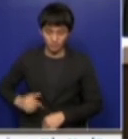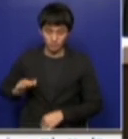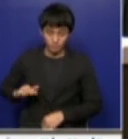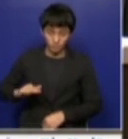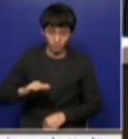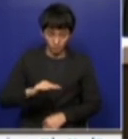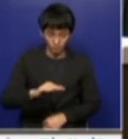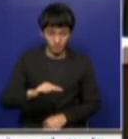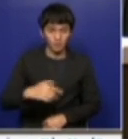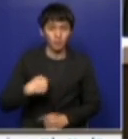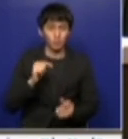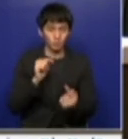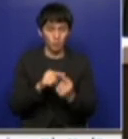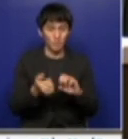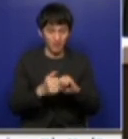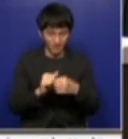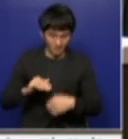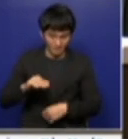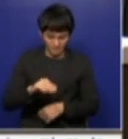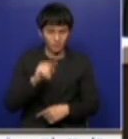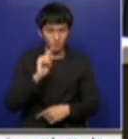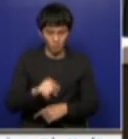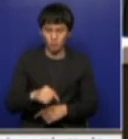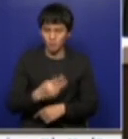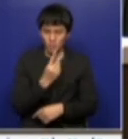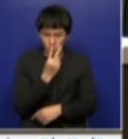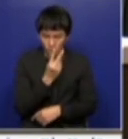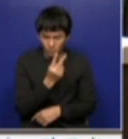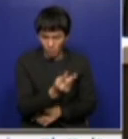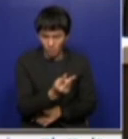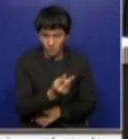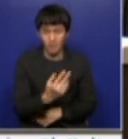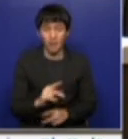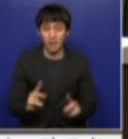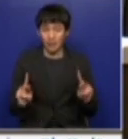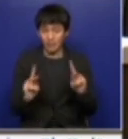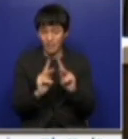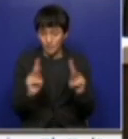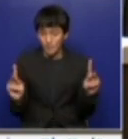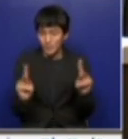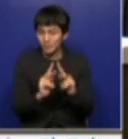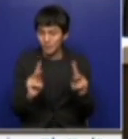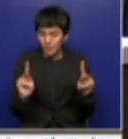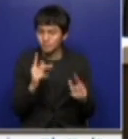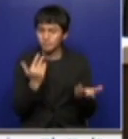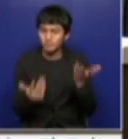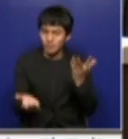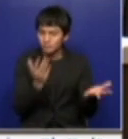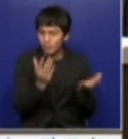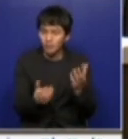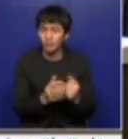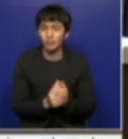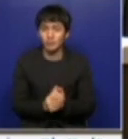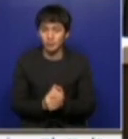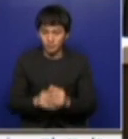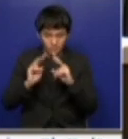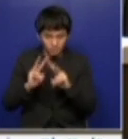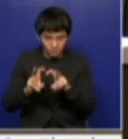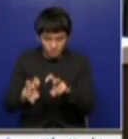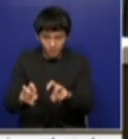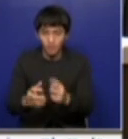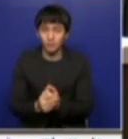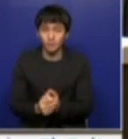แต่ต้องสอบข้อเท็จจริงครับรับจ๊อบผ่านกรรมาธิการสามัญของเราขณะใดขณะหนึ่งก็ได้หรือก็